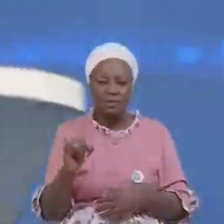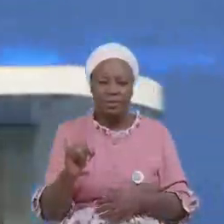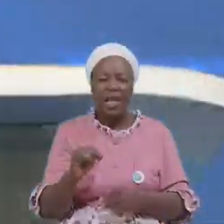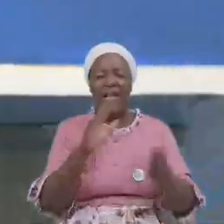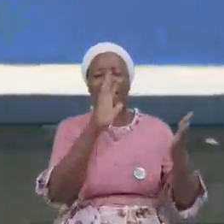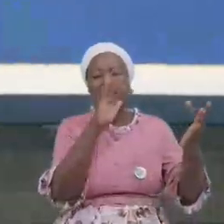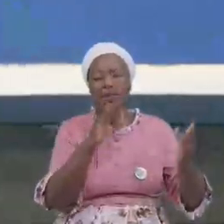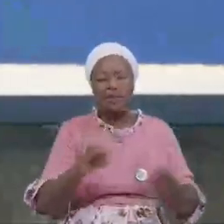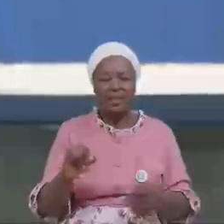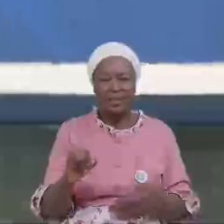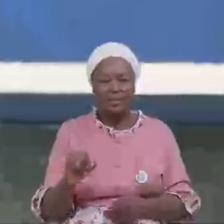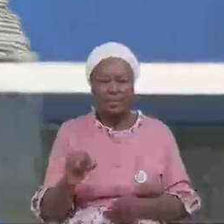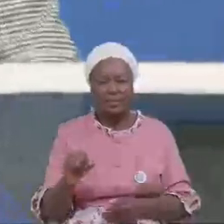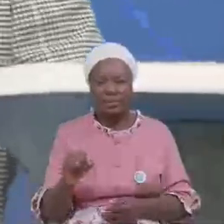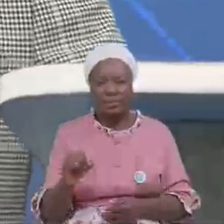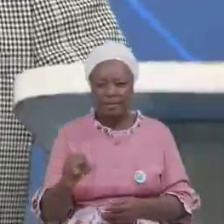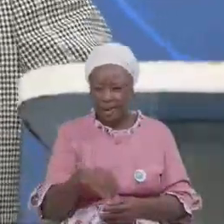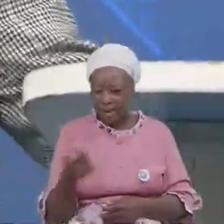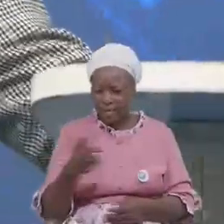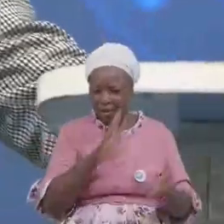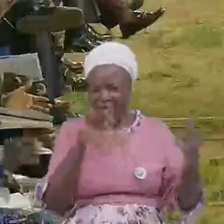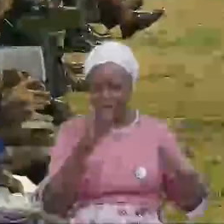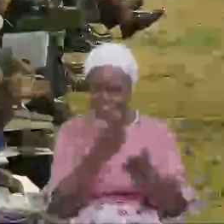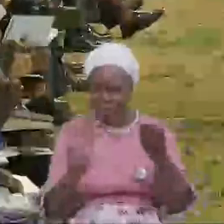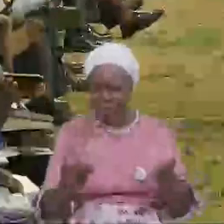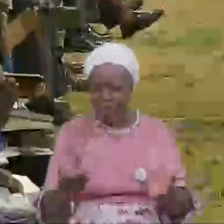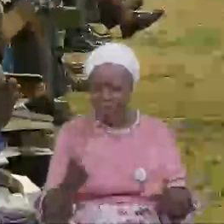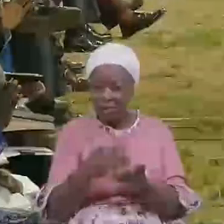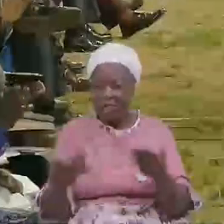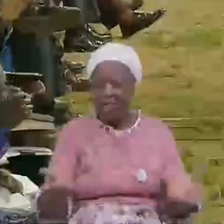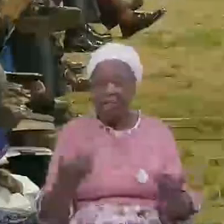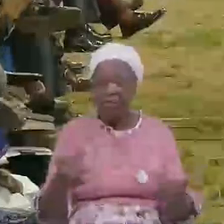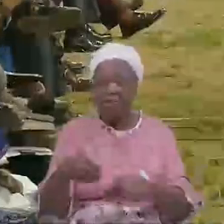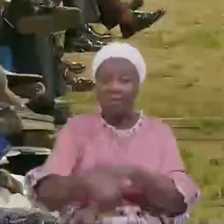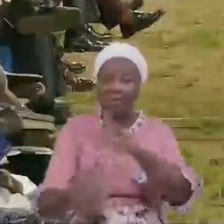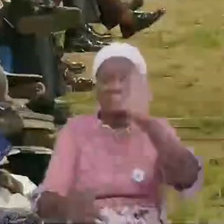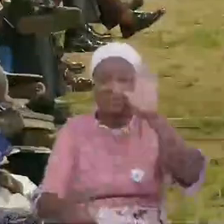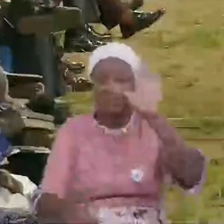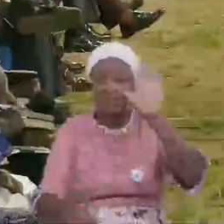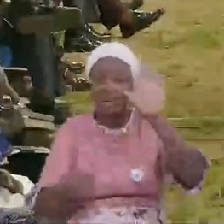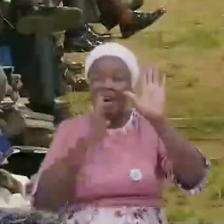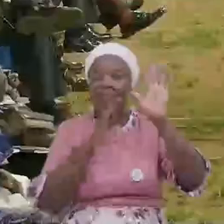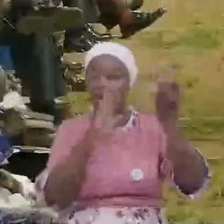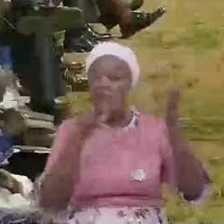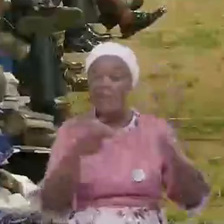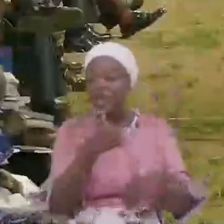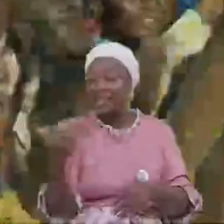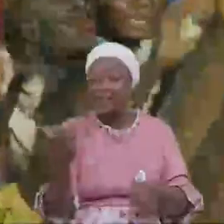s'attendant. » Est-ce que quelqu'un espère quelque chose là-bas? J'ai dit, est-ce que quelqu'un attend quelque chose là-bas?